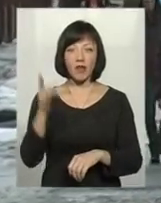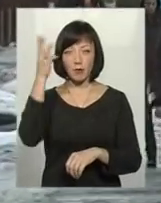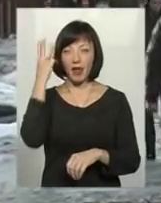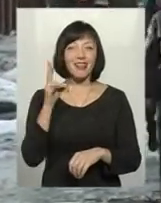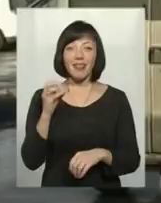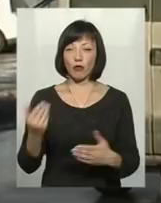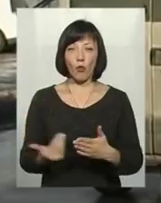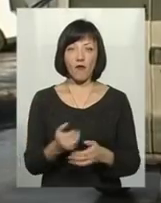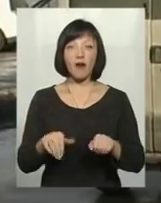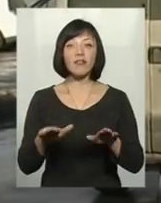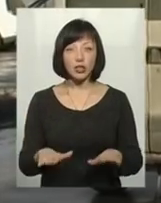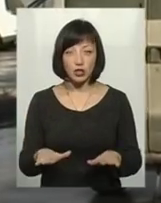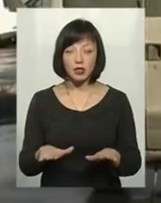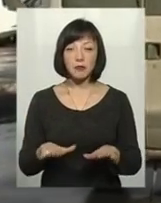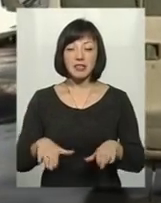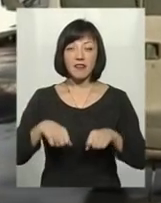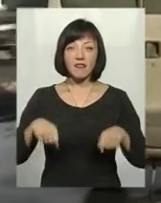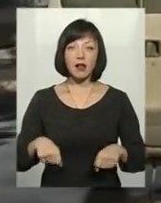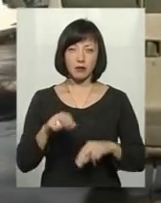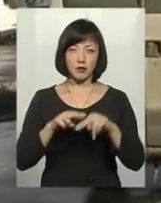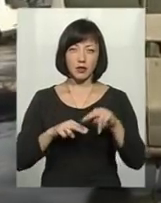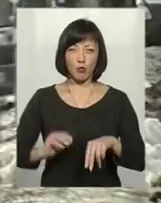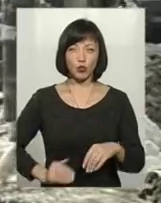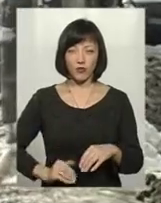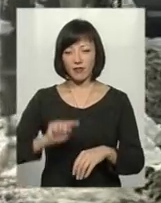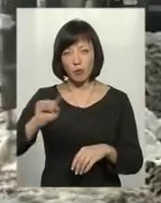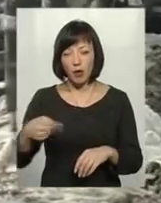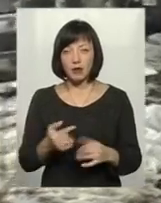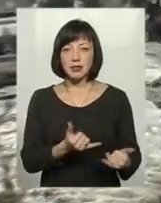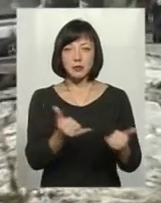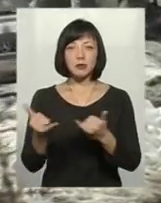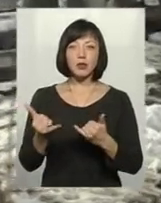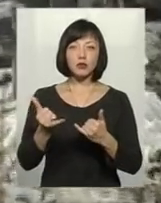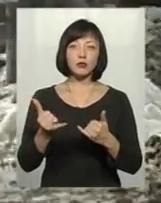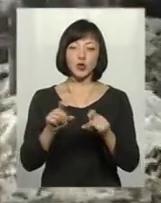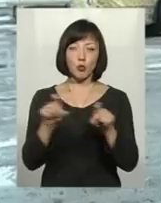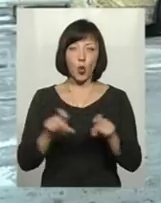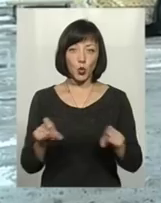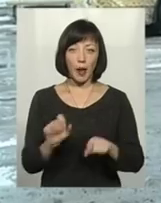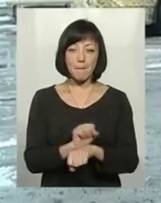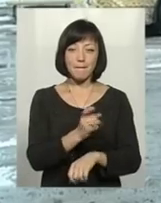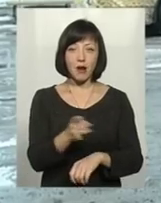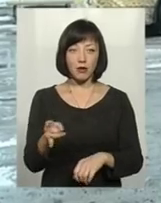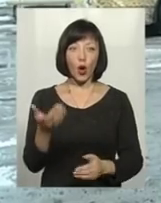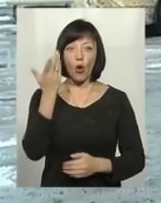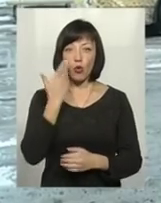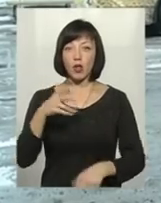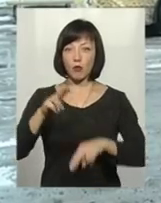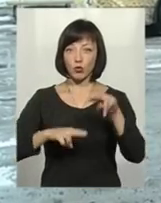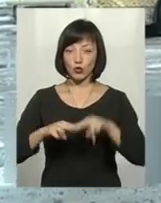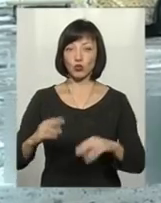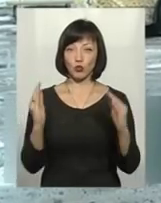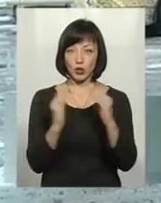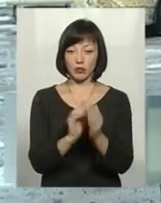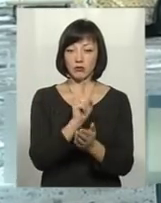нова. Аби вирішити її, місцева влада від забудовників вимагатиме забезпечення споруд паркінгами. Коли будуєш будинок, ти